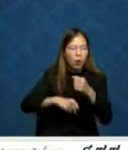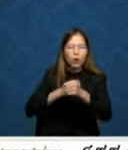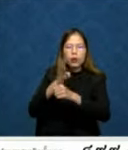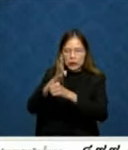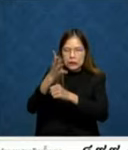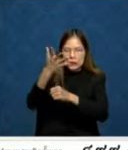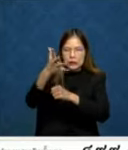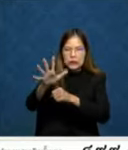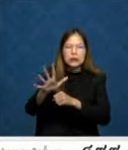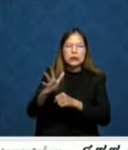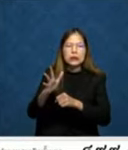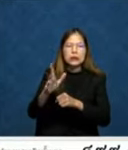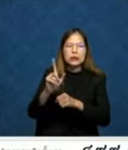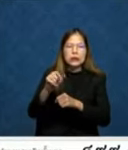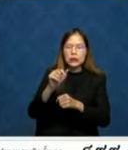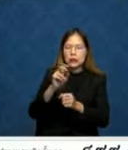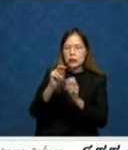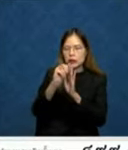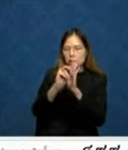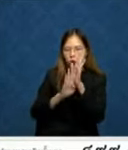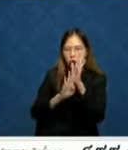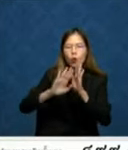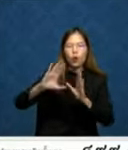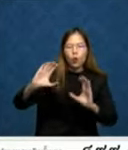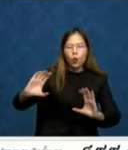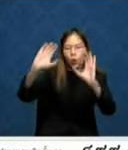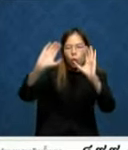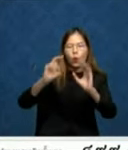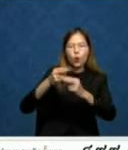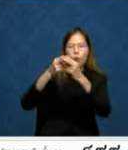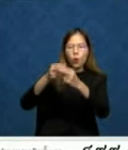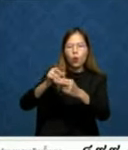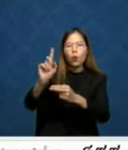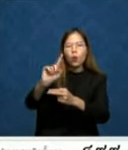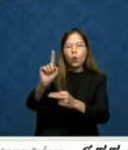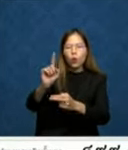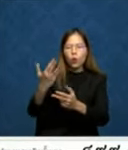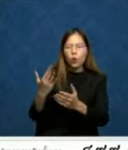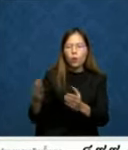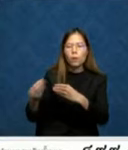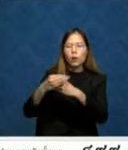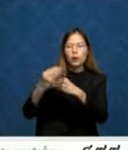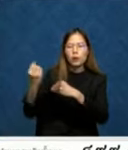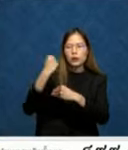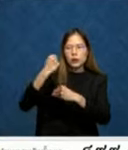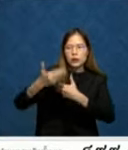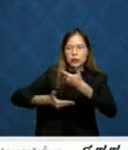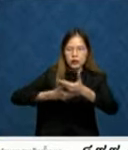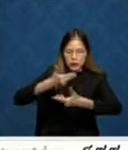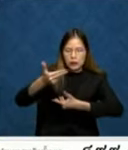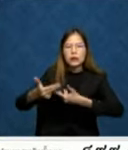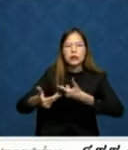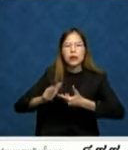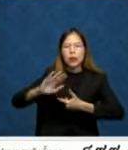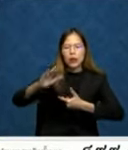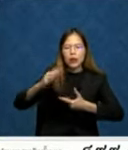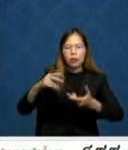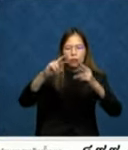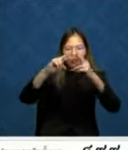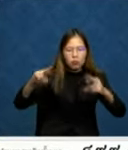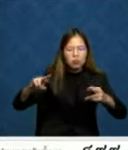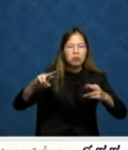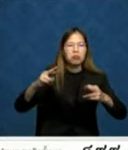ธุรกิจครั้งใหญ่กลับเป็นนโยบายใหม่ของรัฐบาลเองที่อาจจะเป็นตัวเพิ่มอำนาจเหนือตลาดให้กับผู้ค้าปลีกรายใหญ่โดยที่